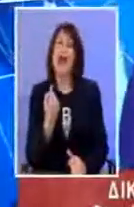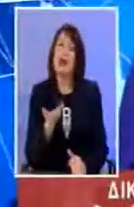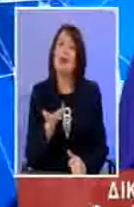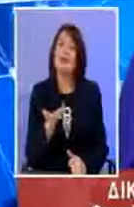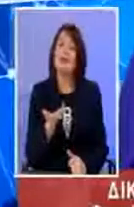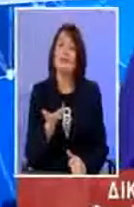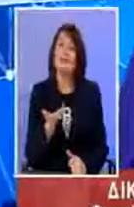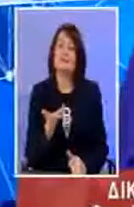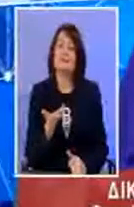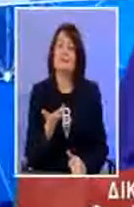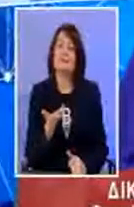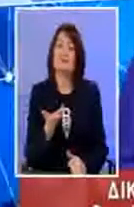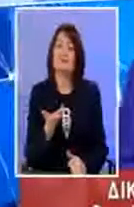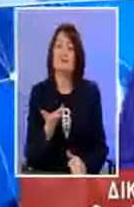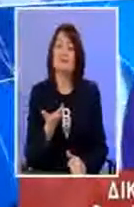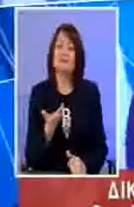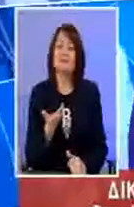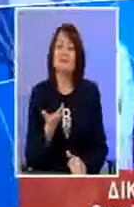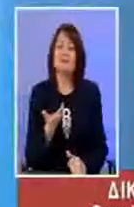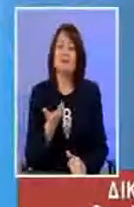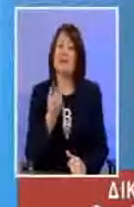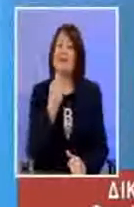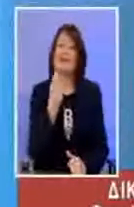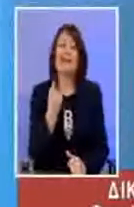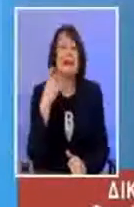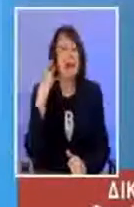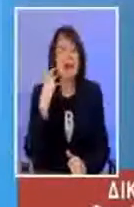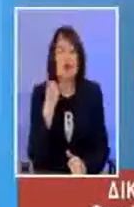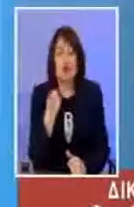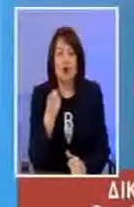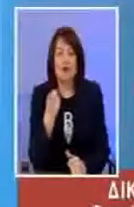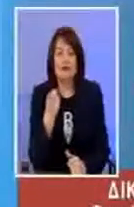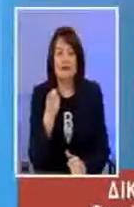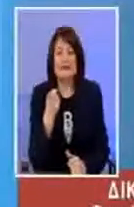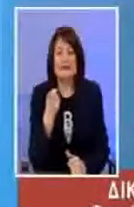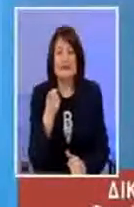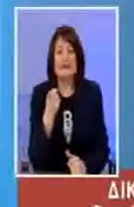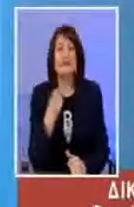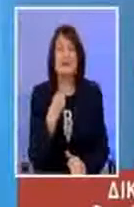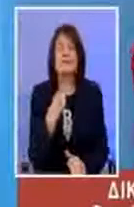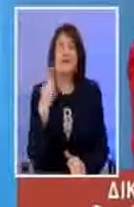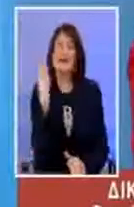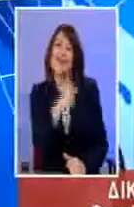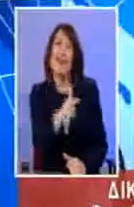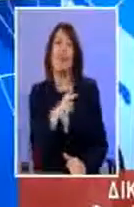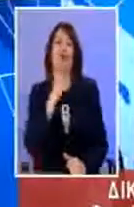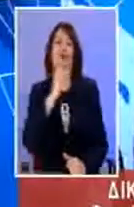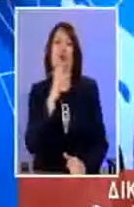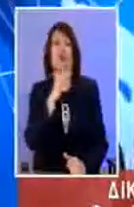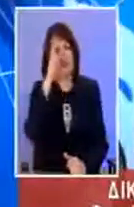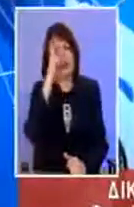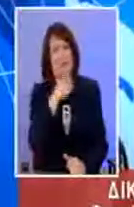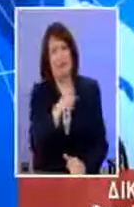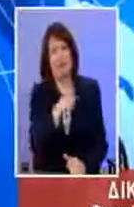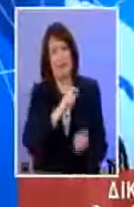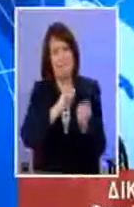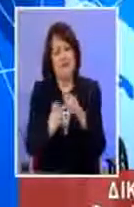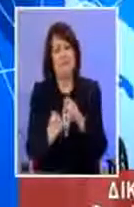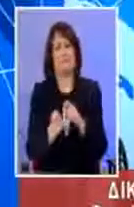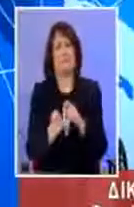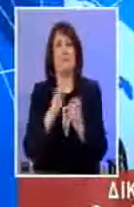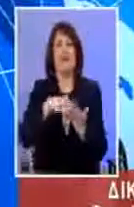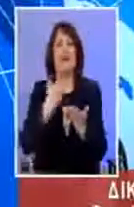και... Εννοείται μη μεταγλωτισμένο. Συνήθως όλα είναι μεταγλωτισμένο, ναι, αυτό, ναι, ναι, εννοώ. Και στη Γερμανία. Καλύπτει, πίσω, ταυτόχρονα